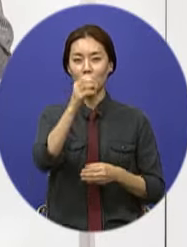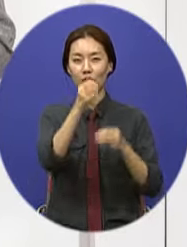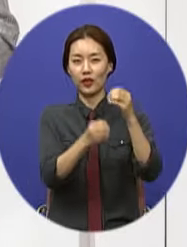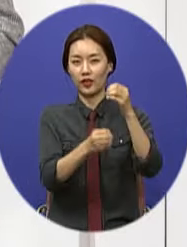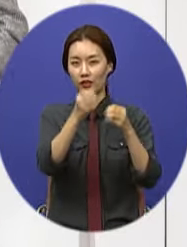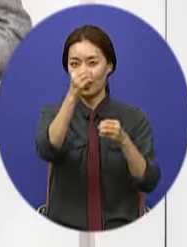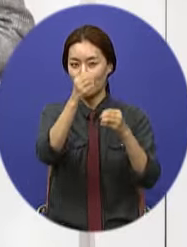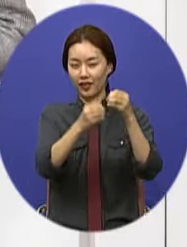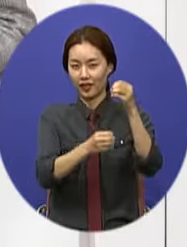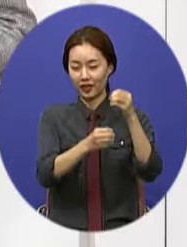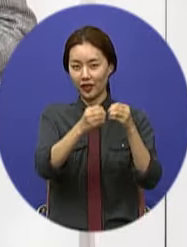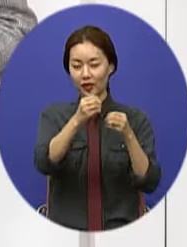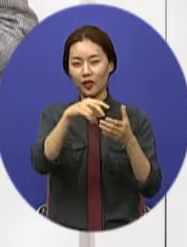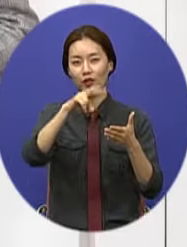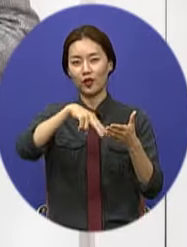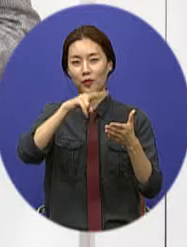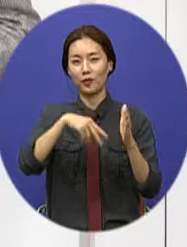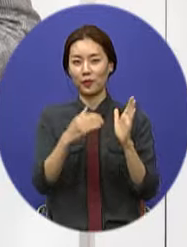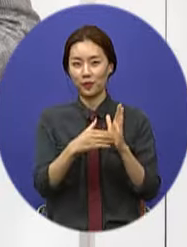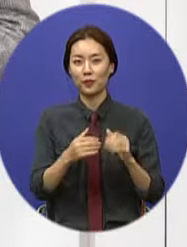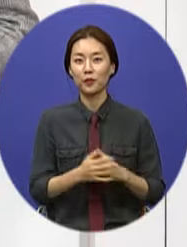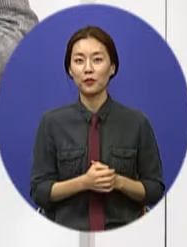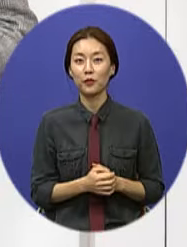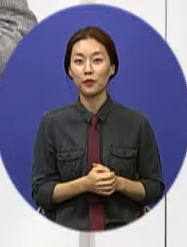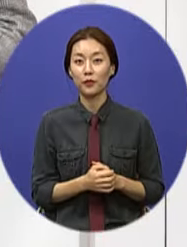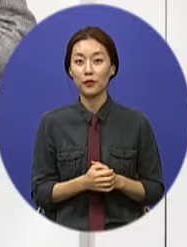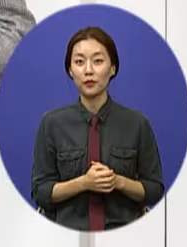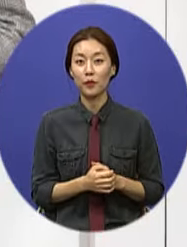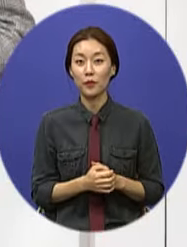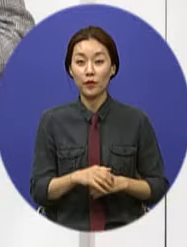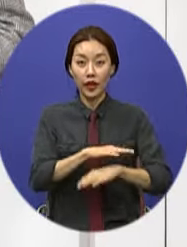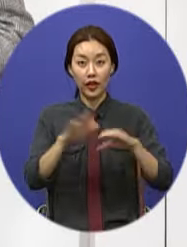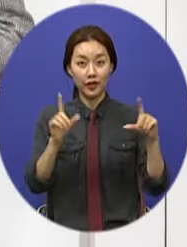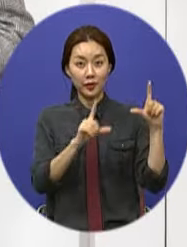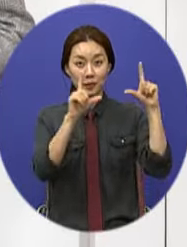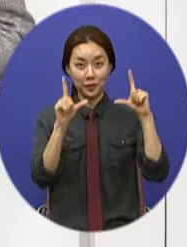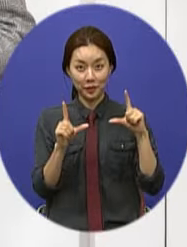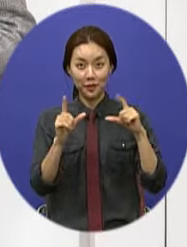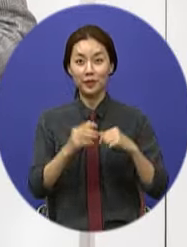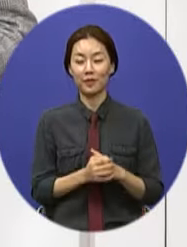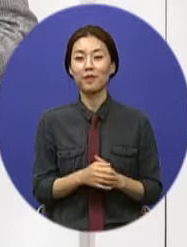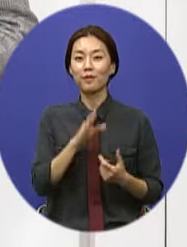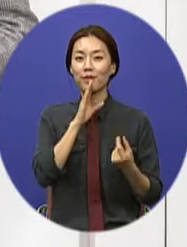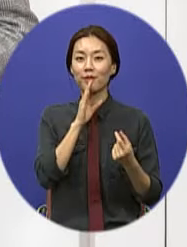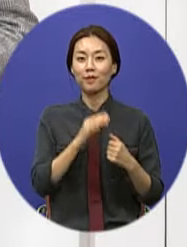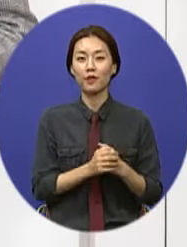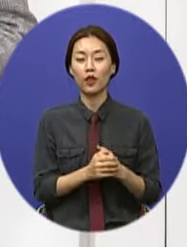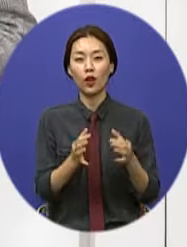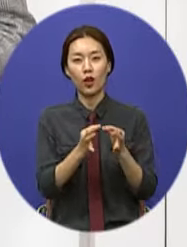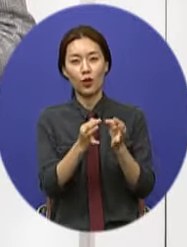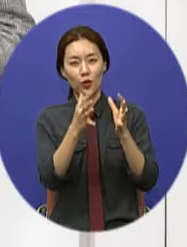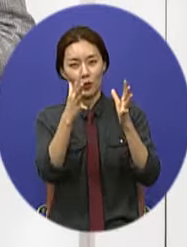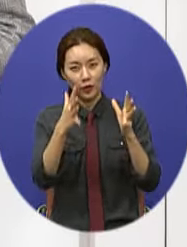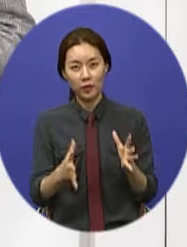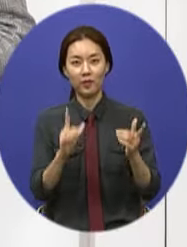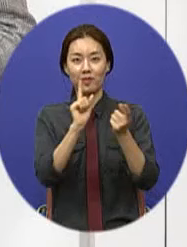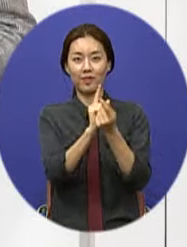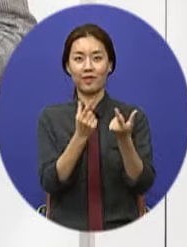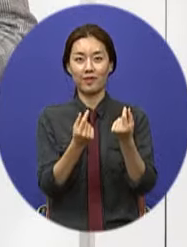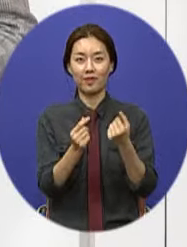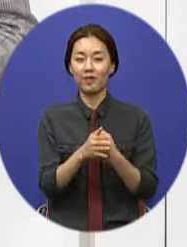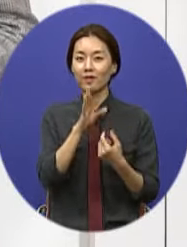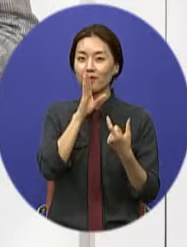또 낭송을 해주셨는데, 네, 잘 지내셨어요? 예예. 예. 네, 오랜만에 만나는 것 같아요.